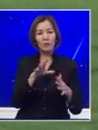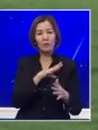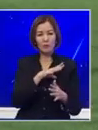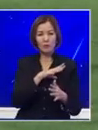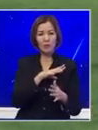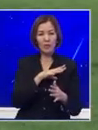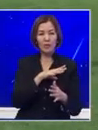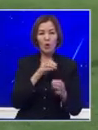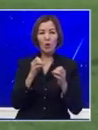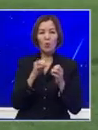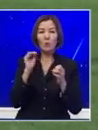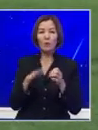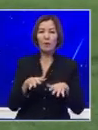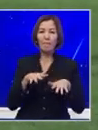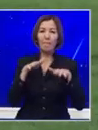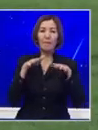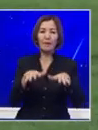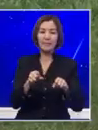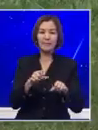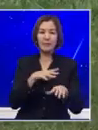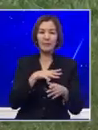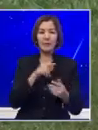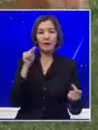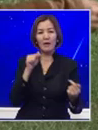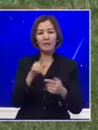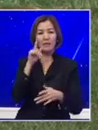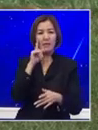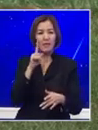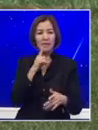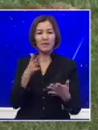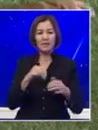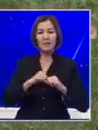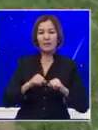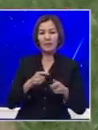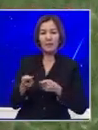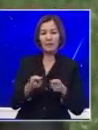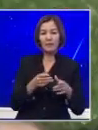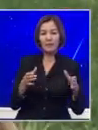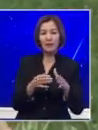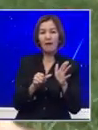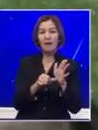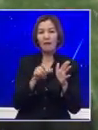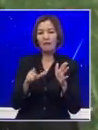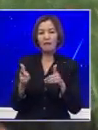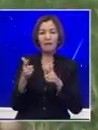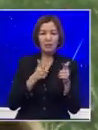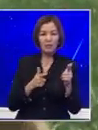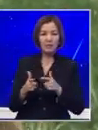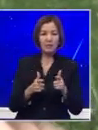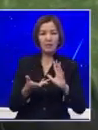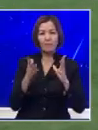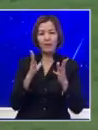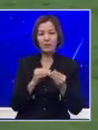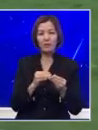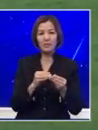жерге 10 мың қолмен басып кіреді. Оларға қарсы тұруға қазақтардың Әлмерек батыры бастаған тек 6 мың әскер жасақталып, нәтижесінде жау